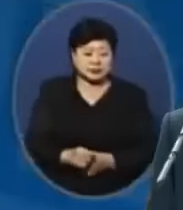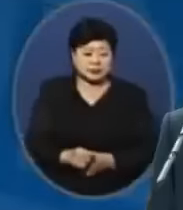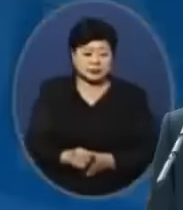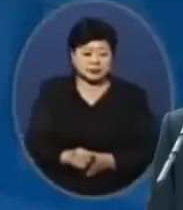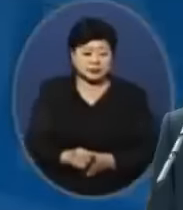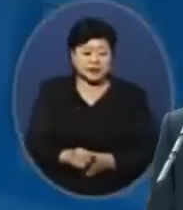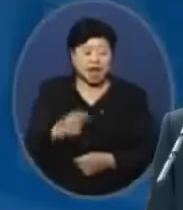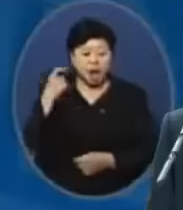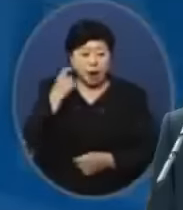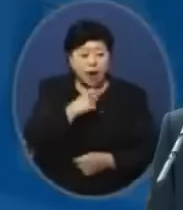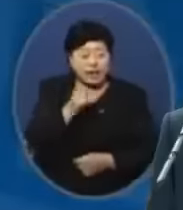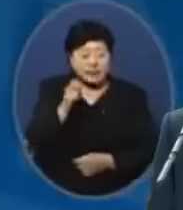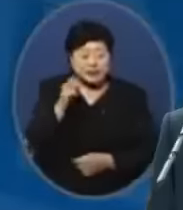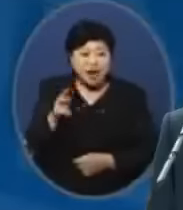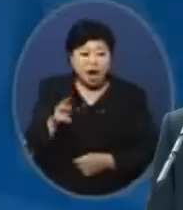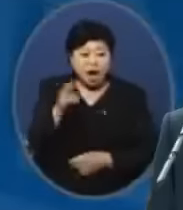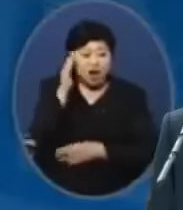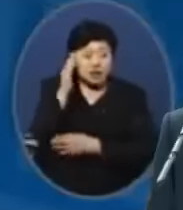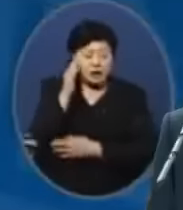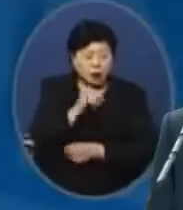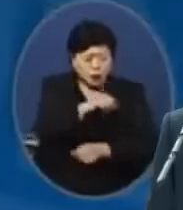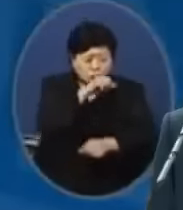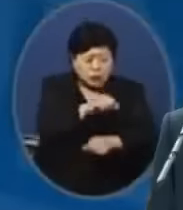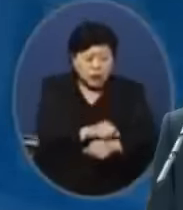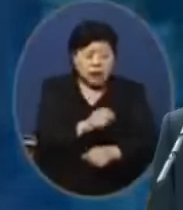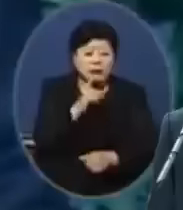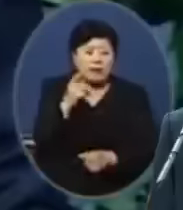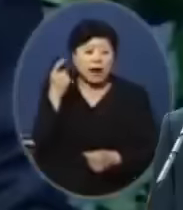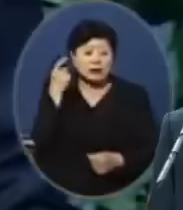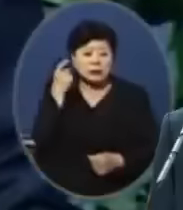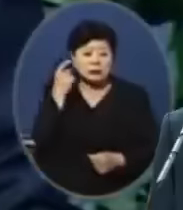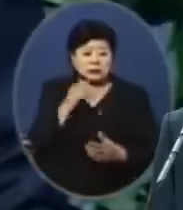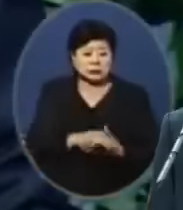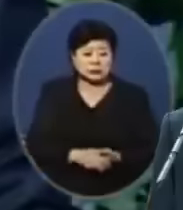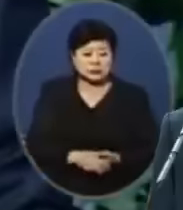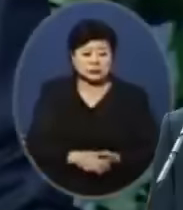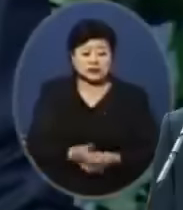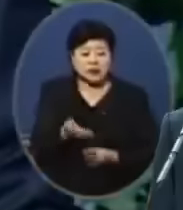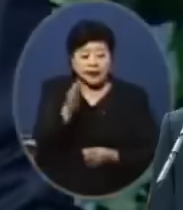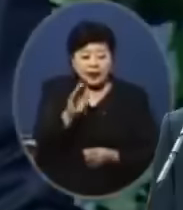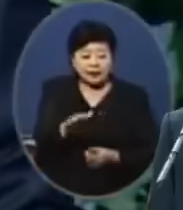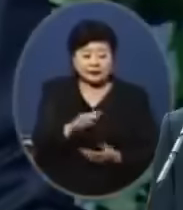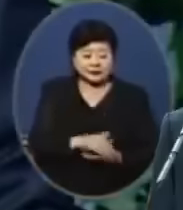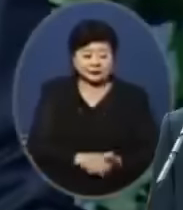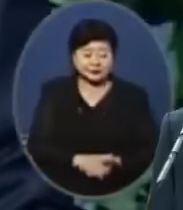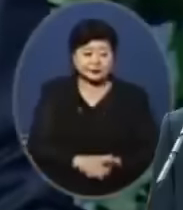가진 설교가라고 말하는 것입니다. 그렇게 설교를 잘했었어요. 그랬는데